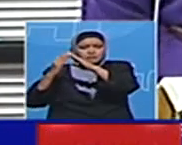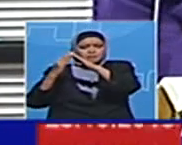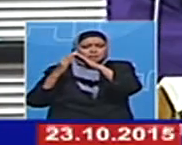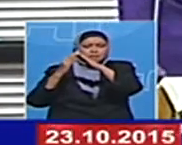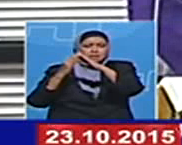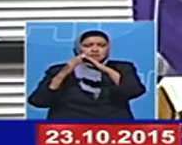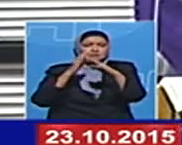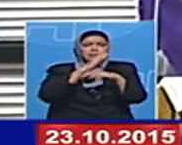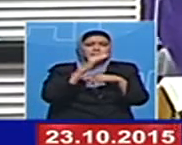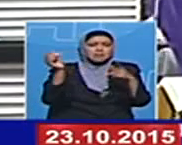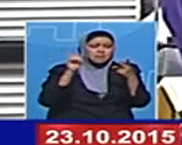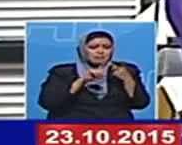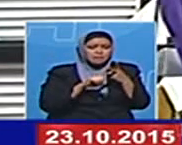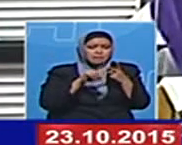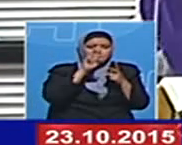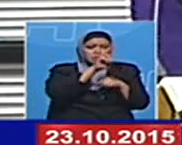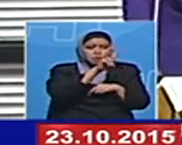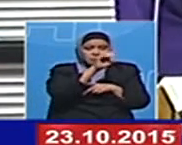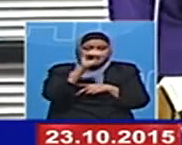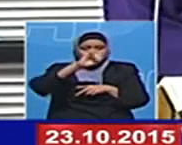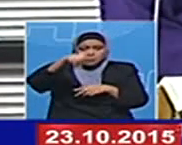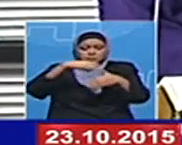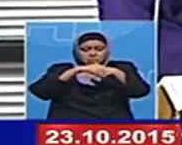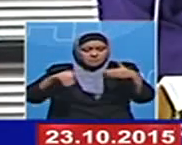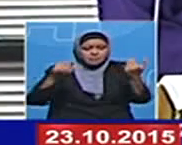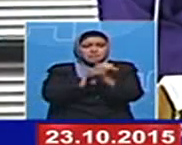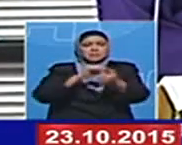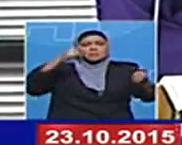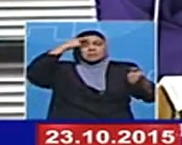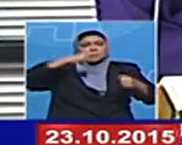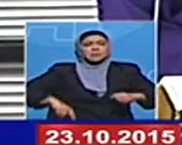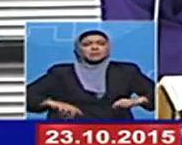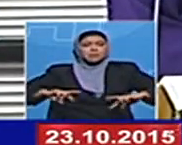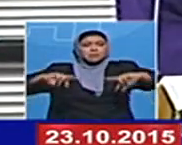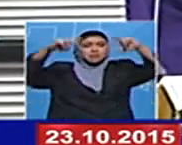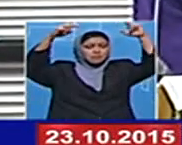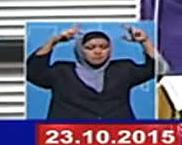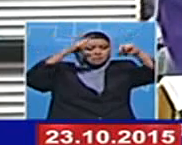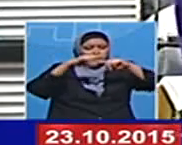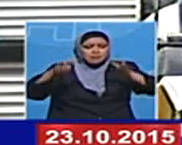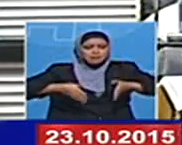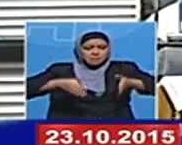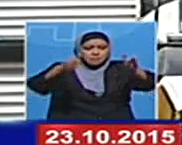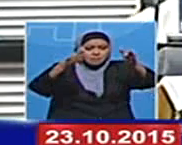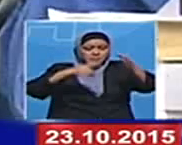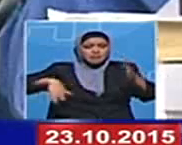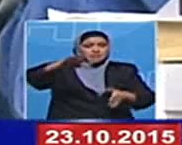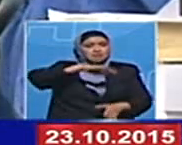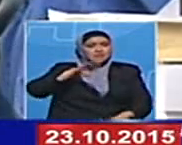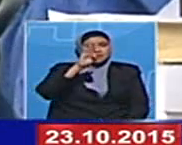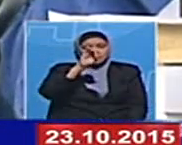negara selain itu r00 juta lagi disediakan bagi menaik taraf jalan di kawasan penempatan felda